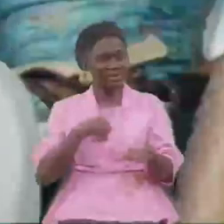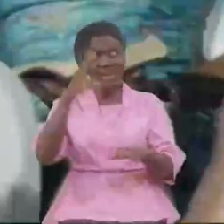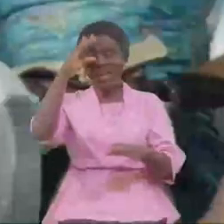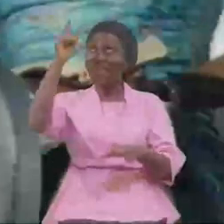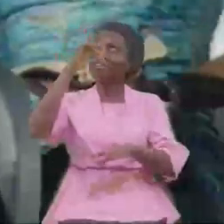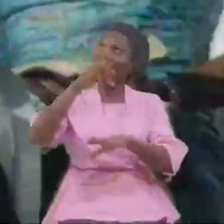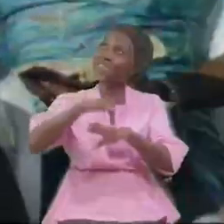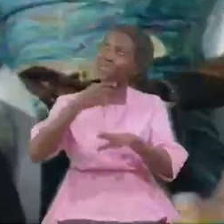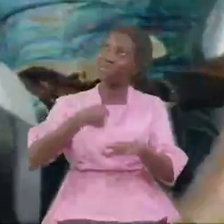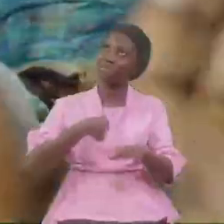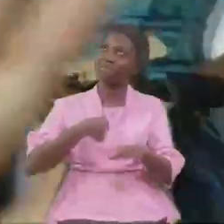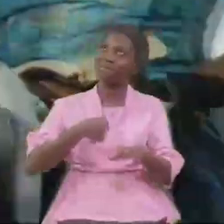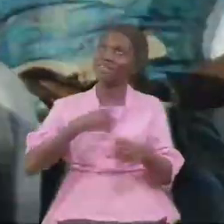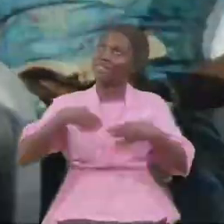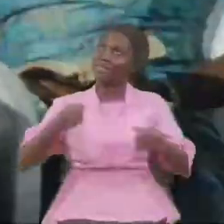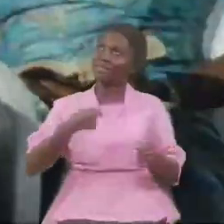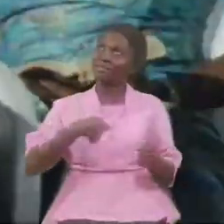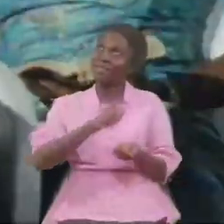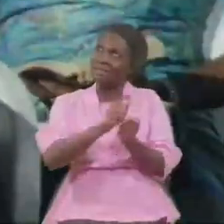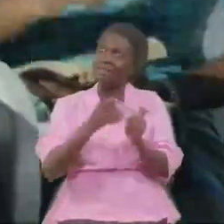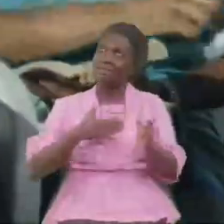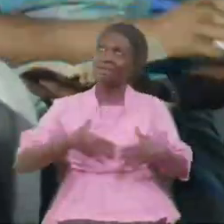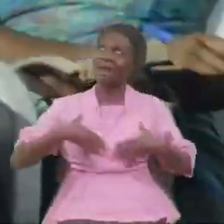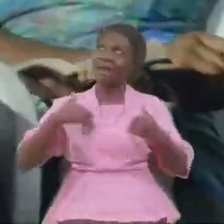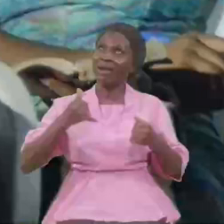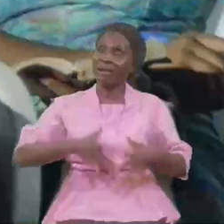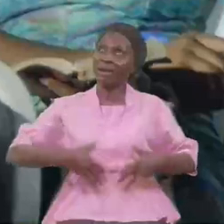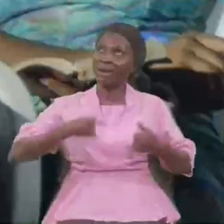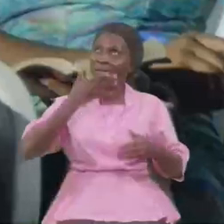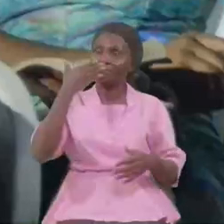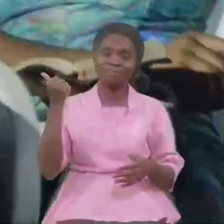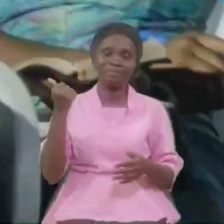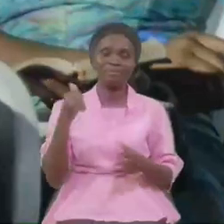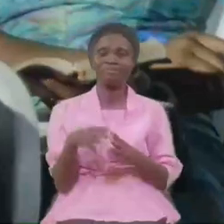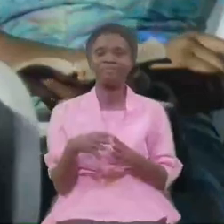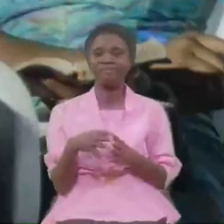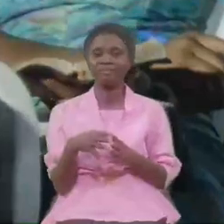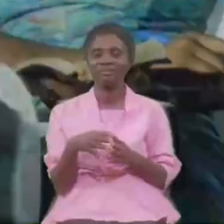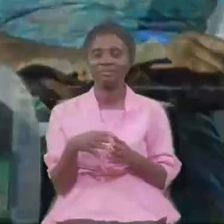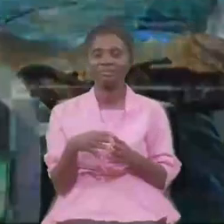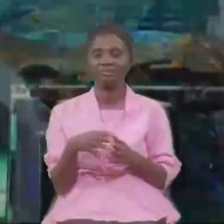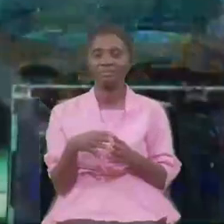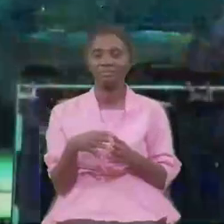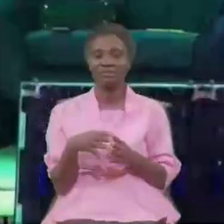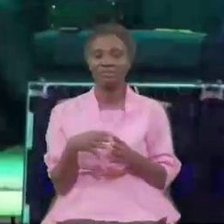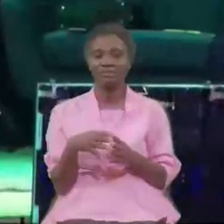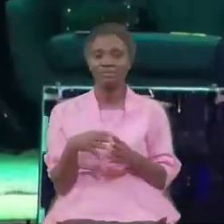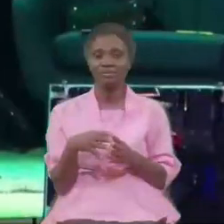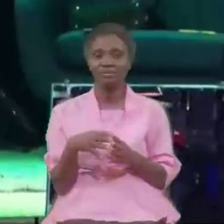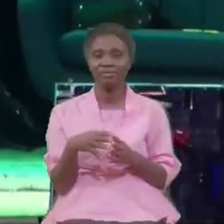Je vois avec le témoignage, il m'a touché, il m'a guéri, il m'a transformé.